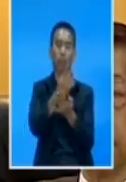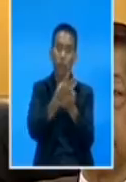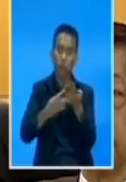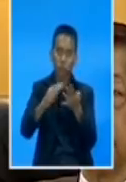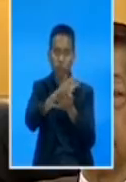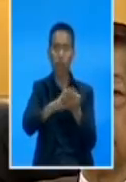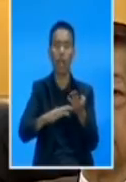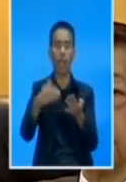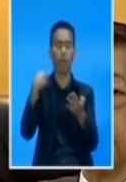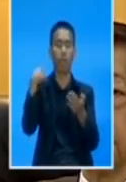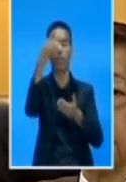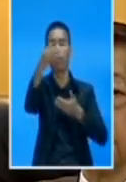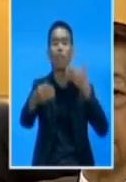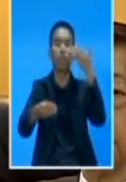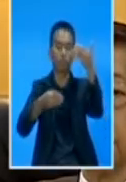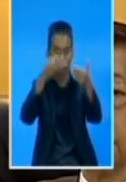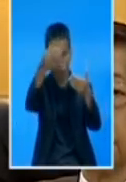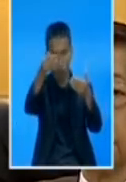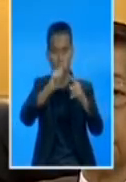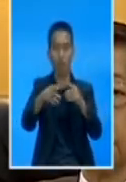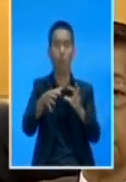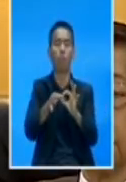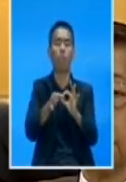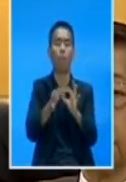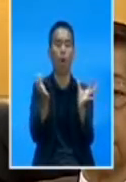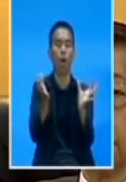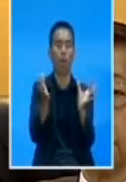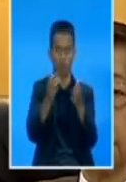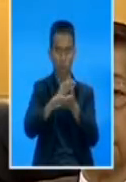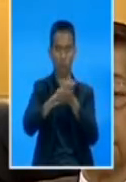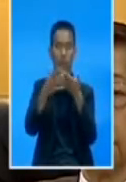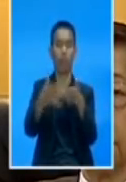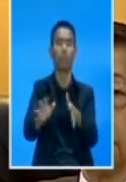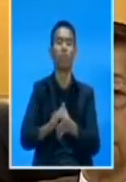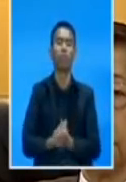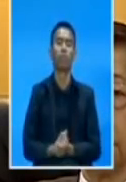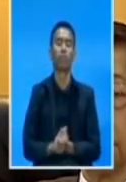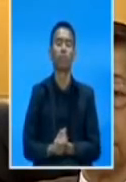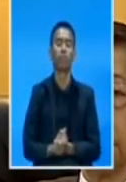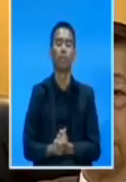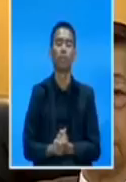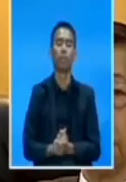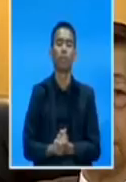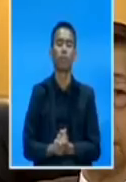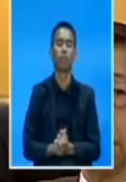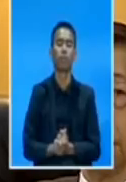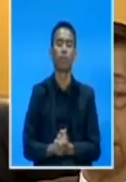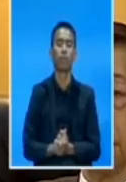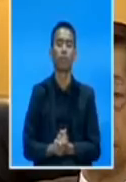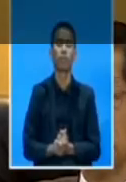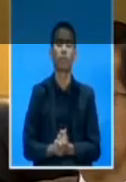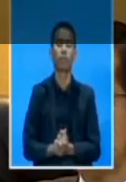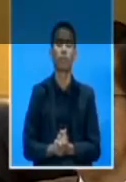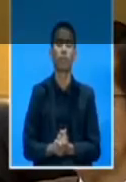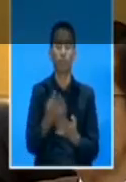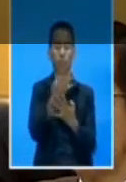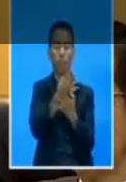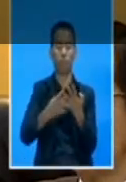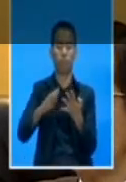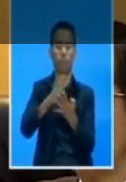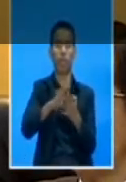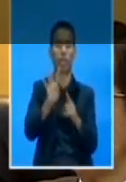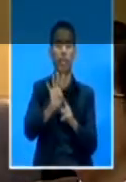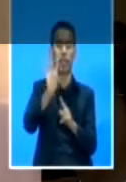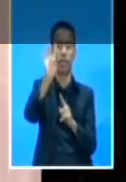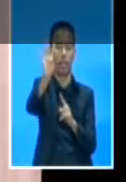มปลดล็อกเหล่านี้ทั้งหมดแล้วครับครับในแผนที่4ครับเดี๋ยว